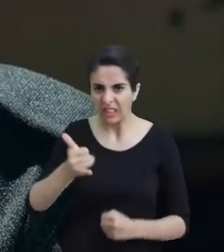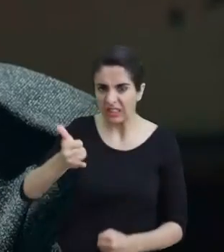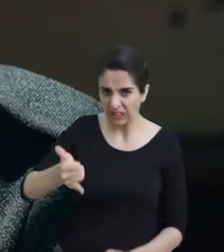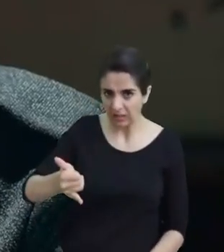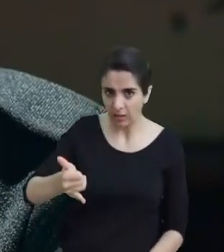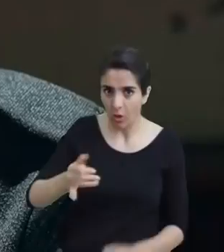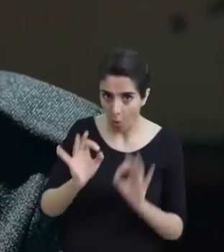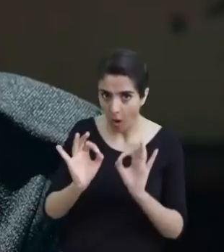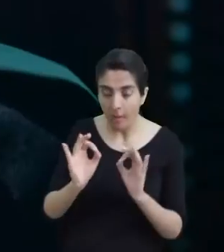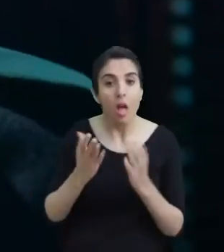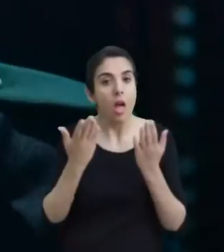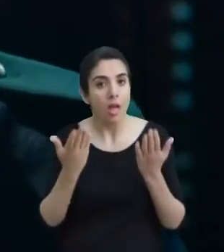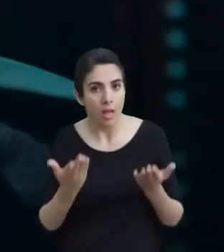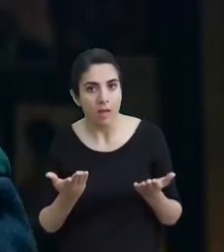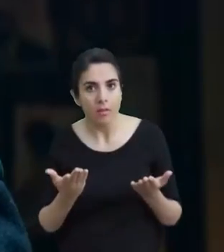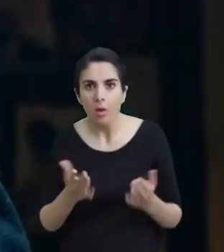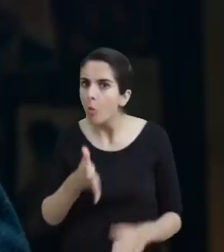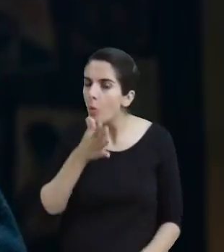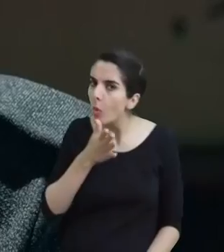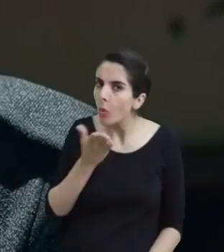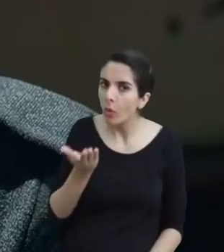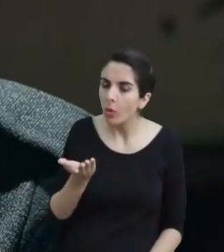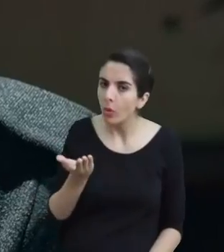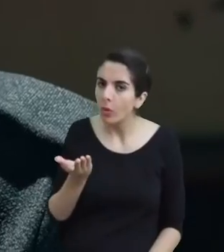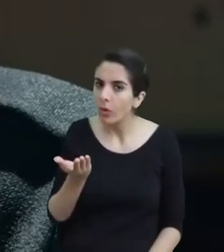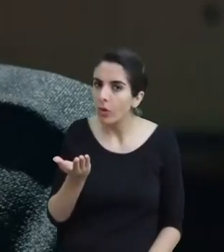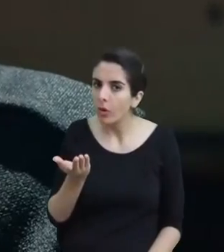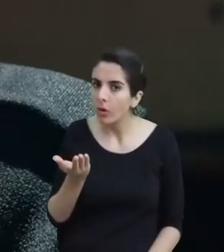kısa boylu. Öyle mi? Evet. Nasıl bildi?